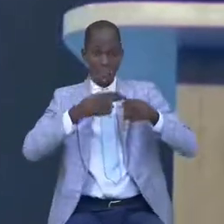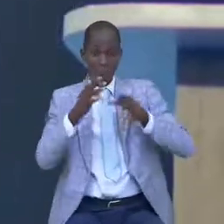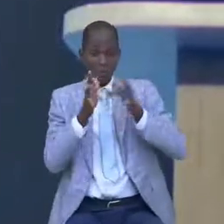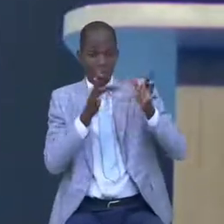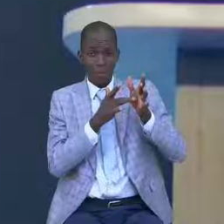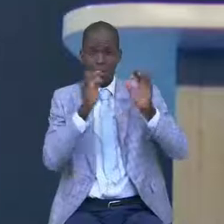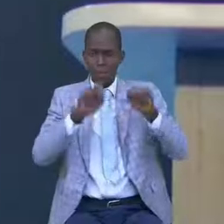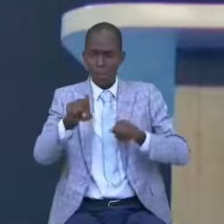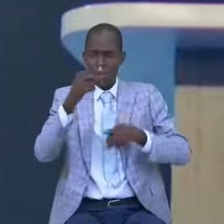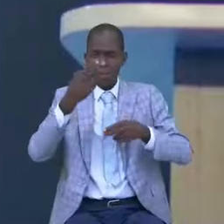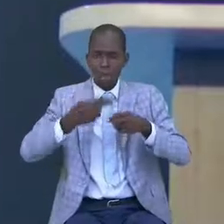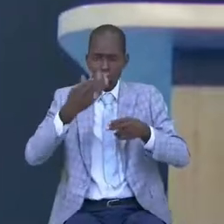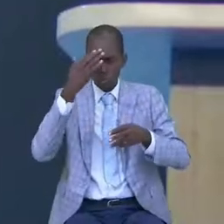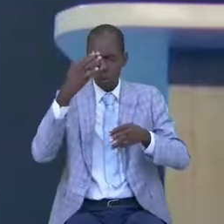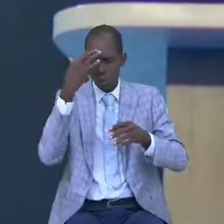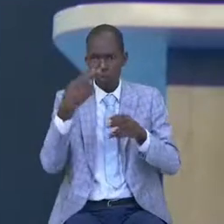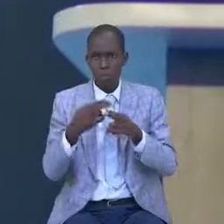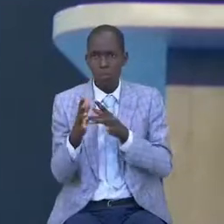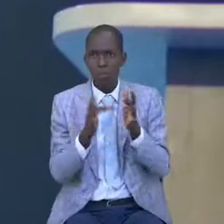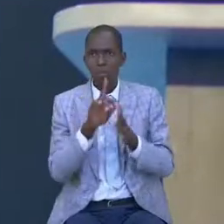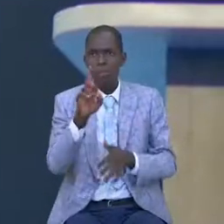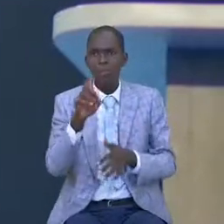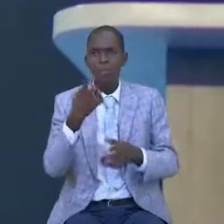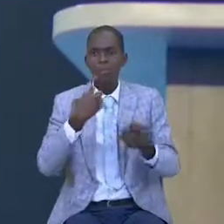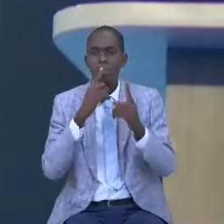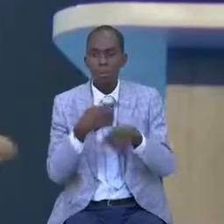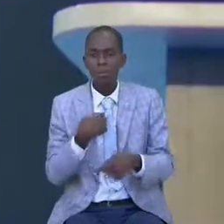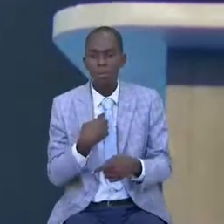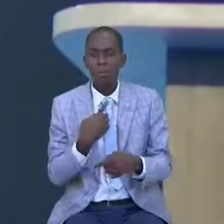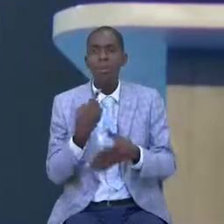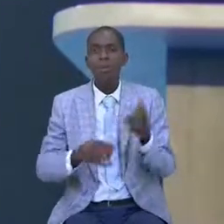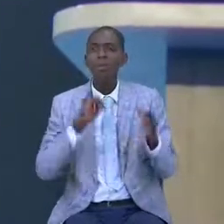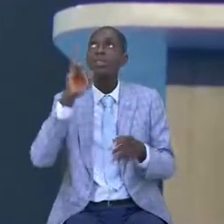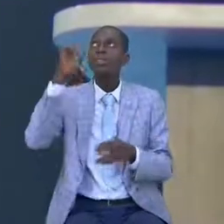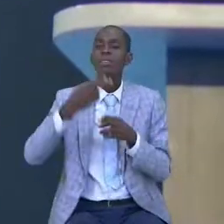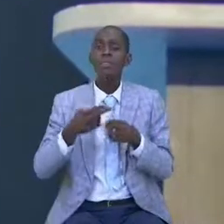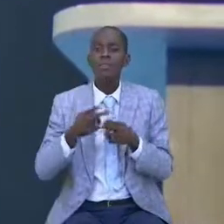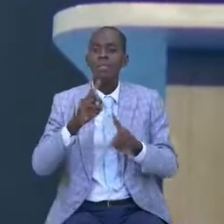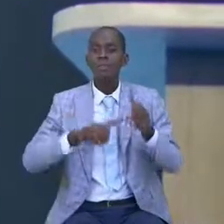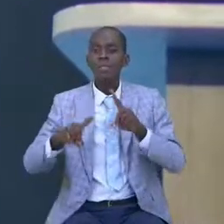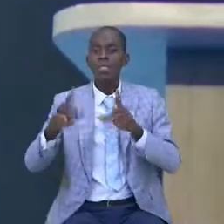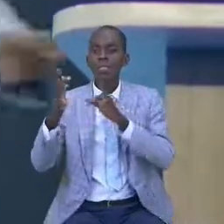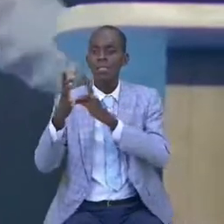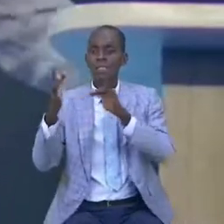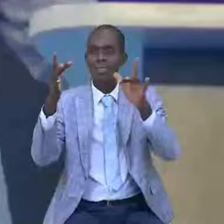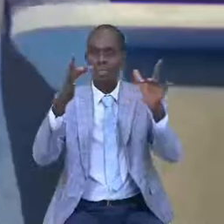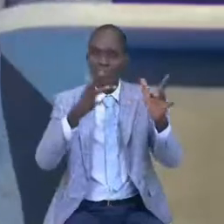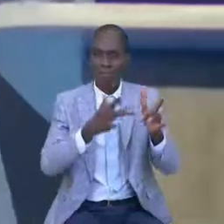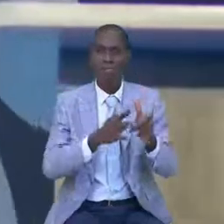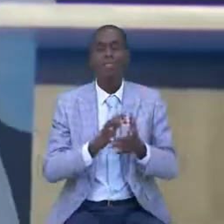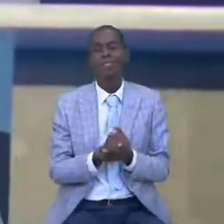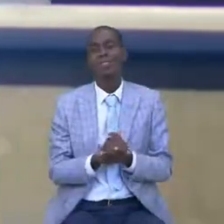Si tu peux prononcer le nom là, c'est fini. Peux-tu prononcer ce nom là? Je dis,